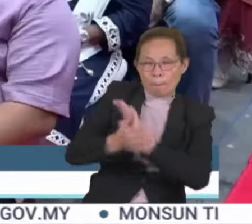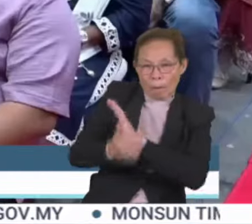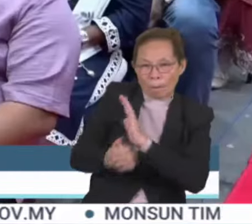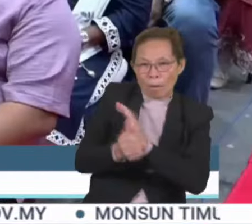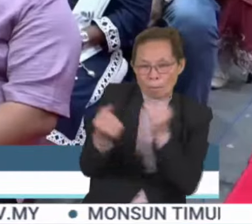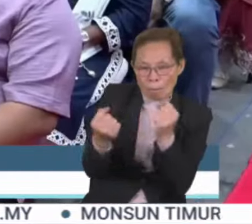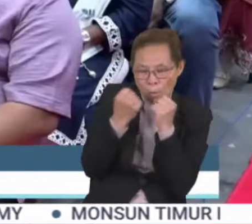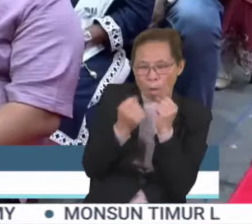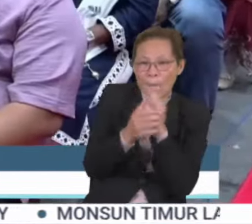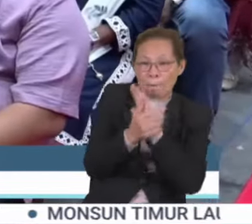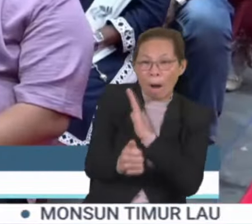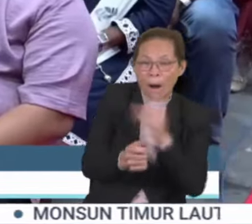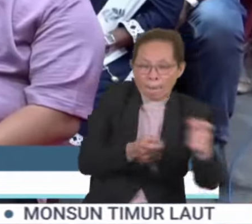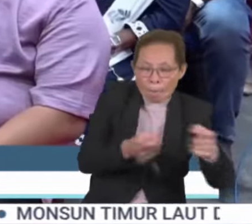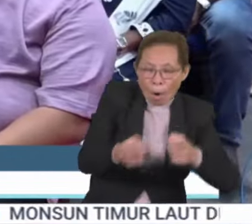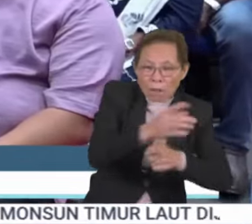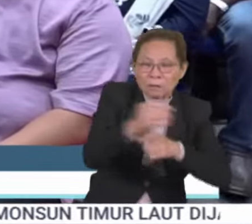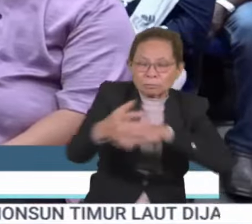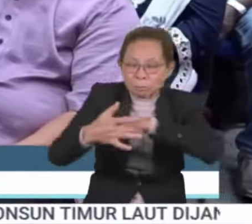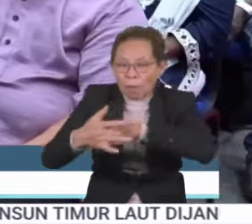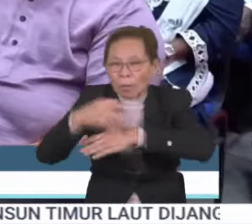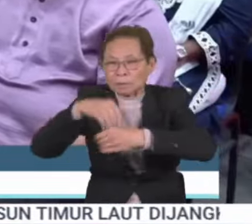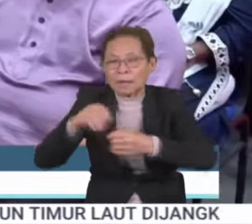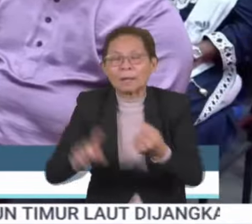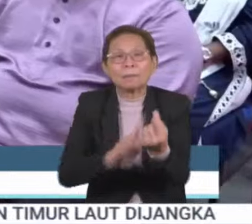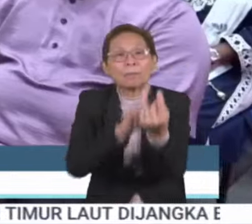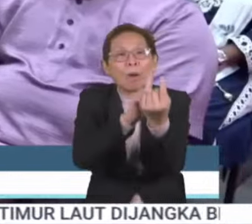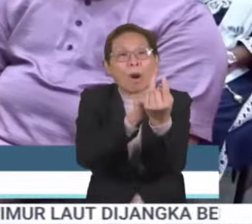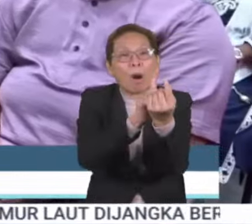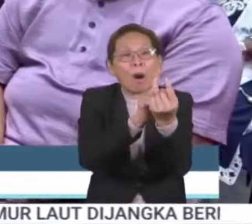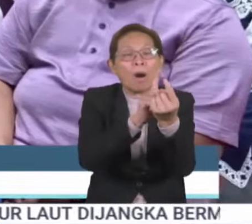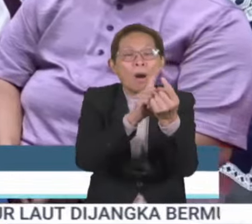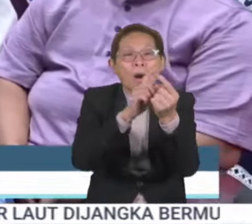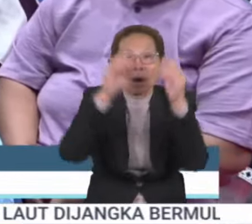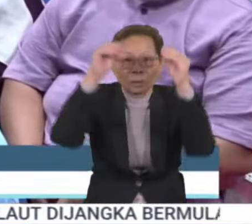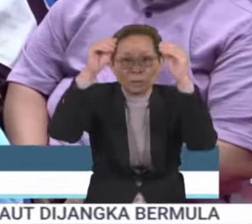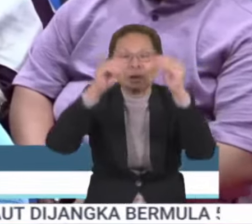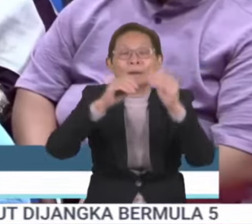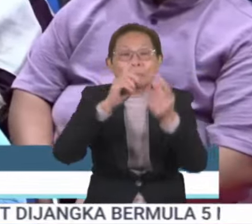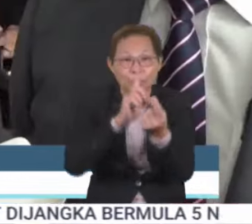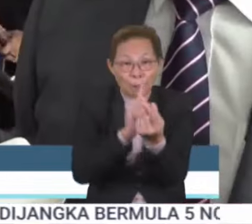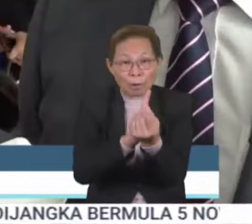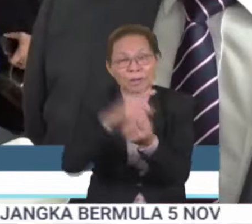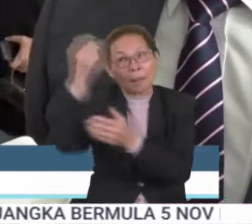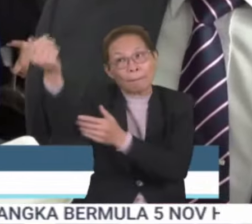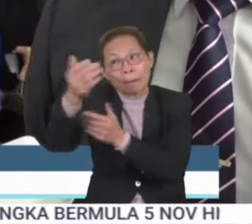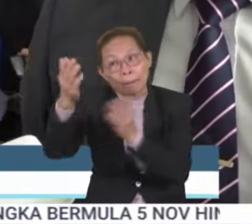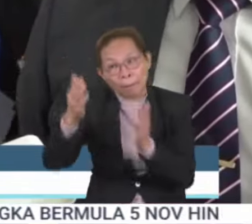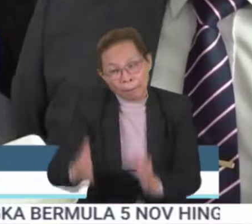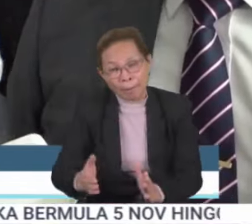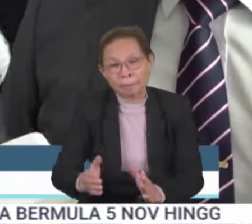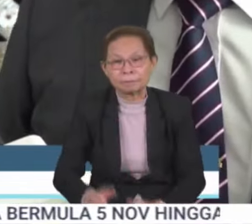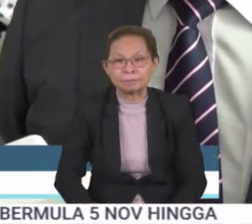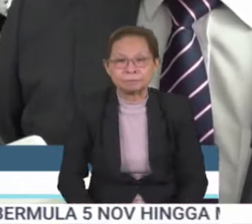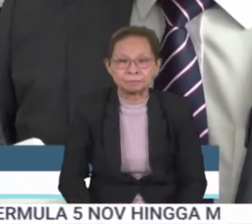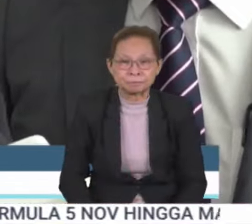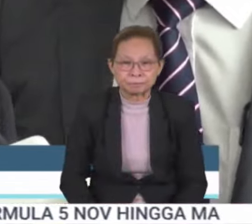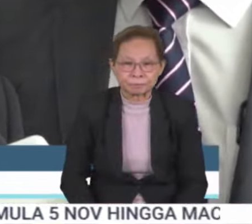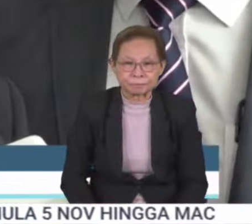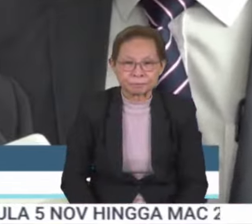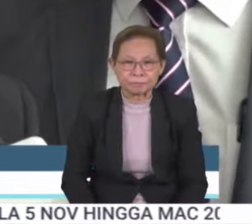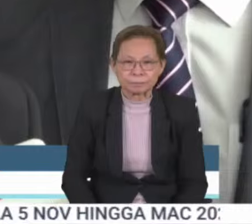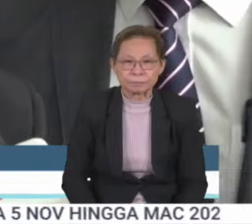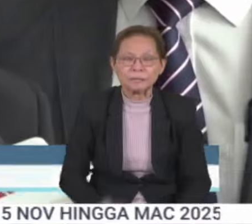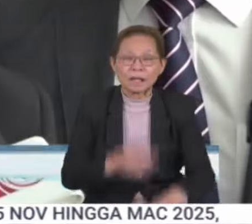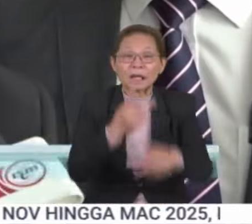kemahiran berkaitan pengurusan dan teknologi dalam pertemuan sesama warga pendidik terlibat ini masuk sesi yang